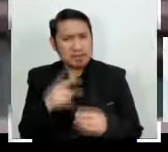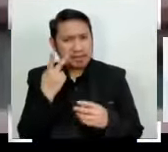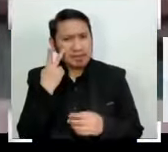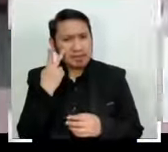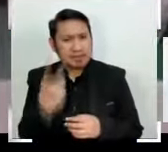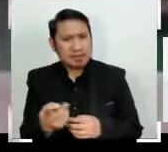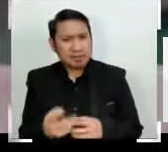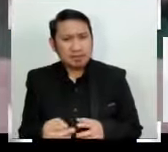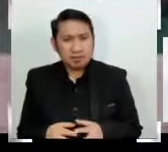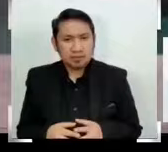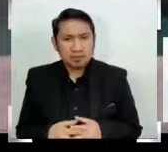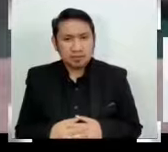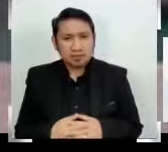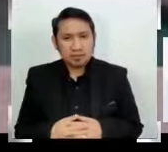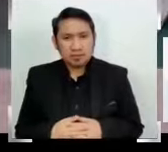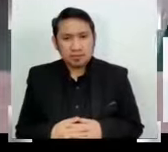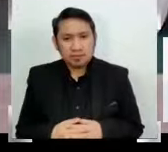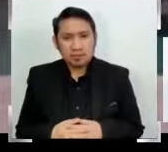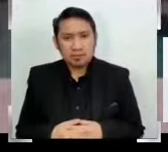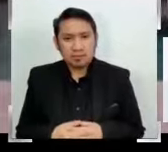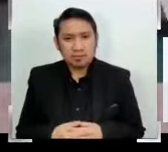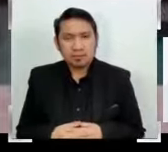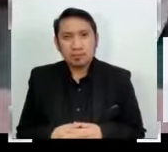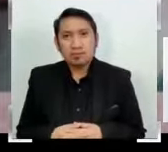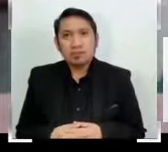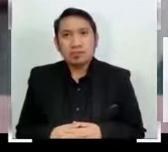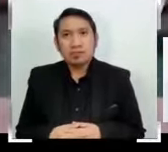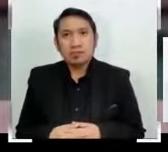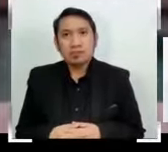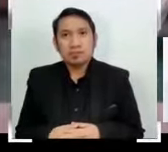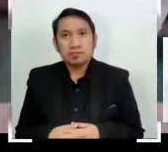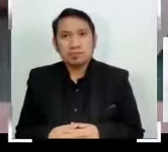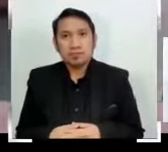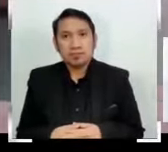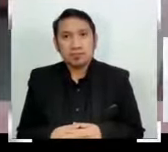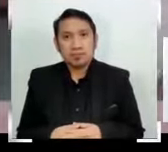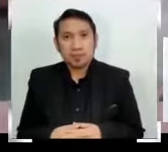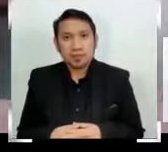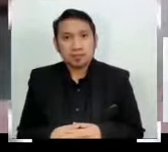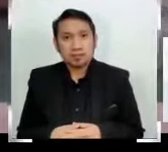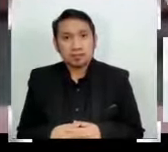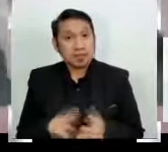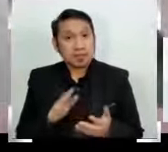This year, blessing, money, testimony.